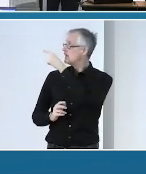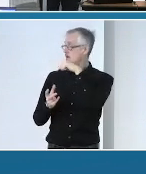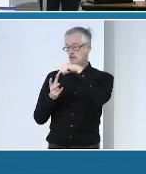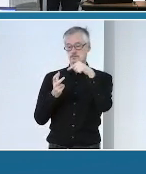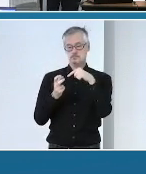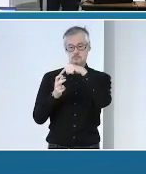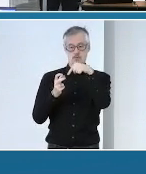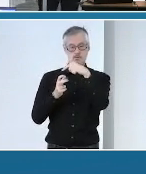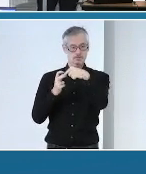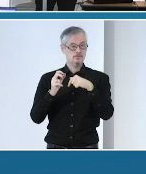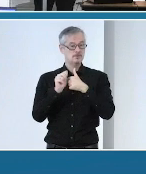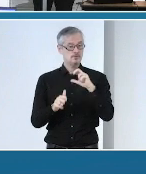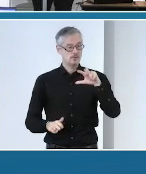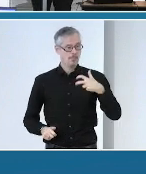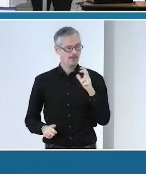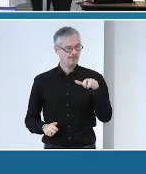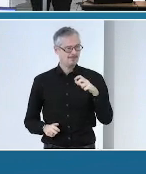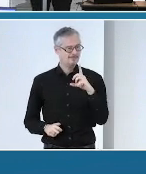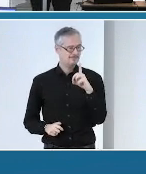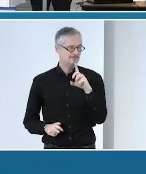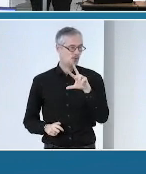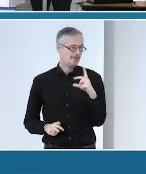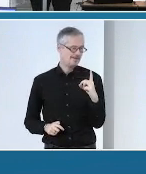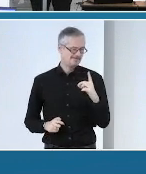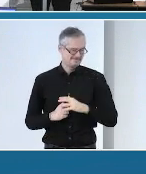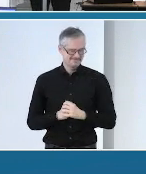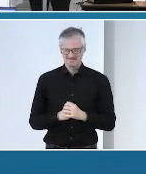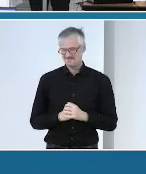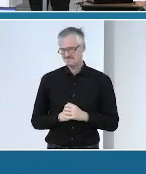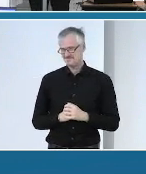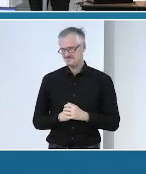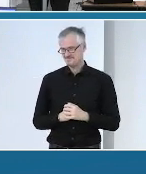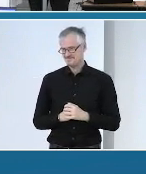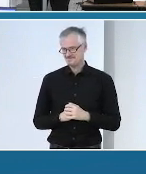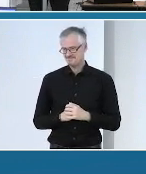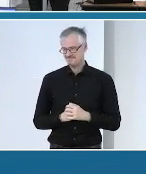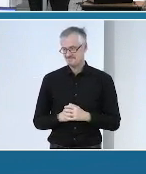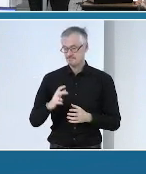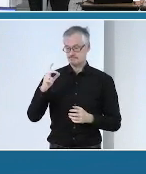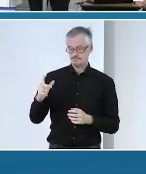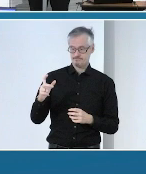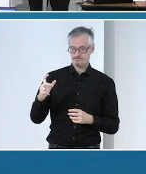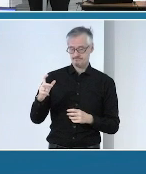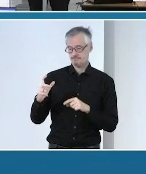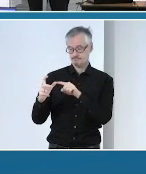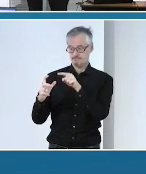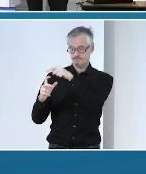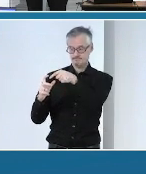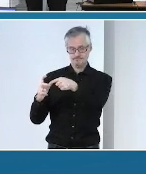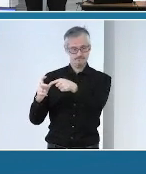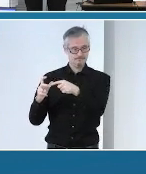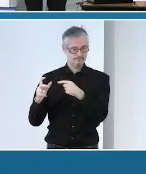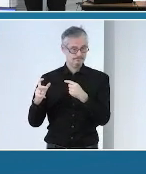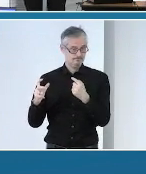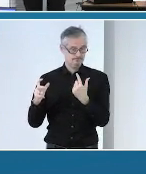Tu les montres? Oui. Et donc, ces canaux, ils organisent la perception